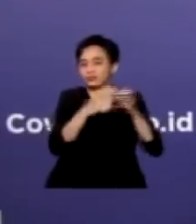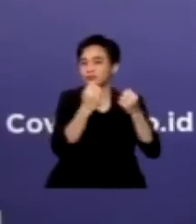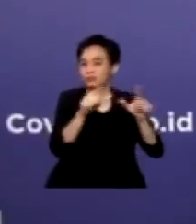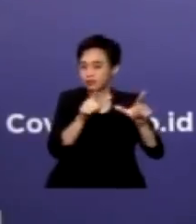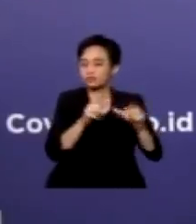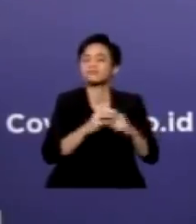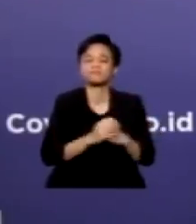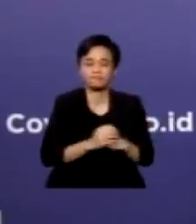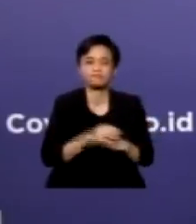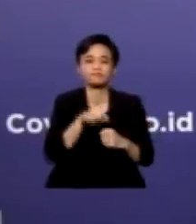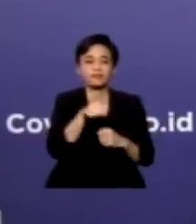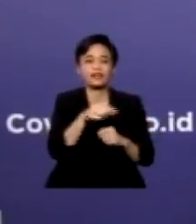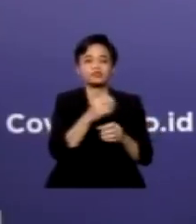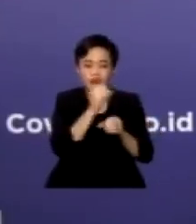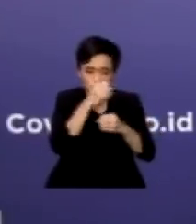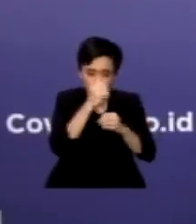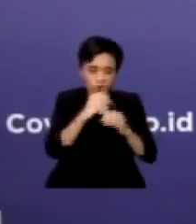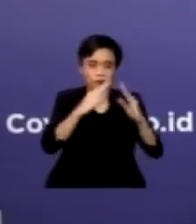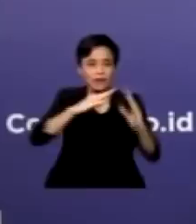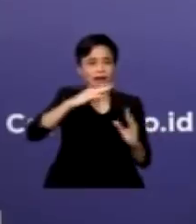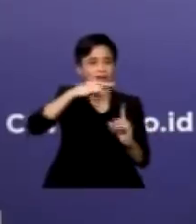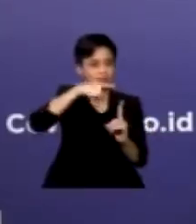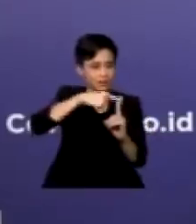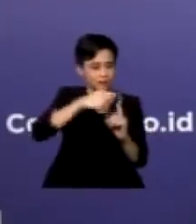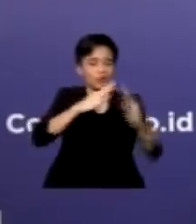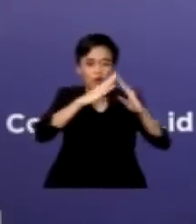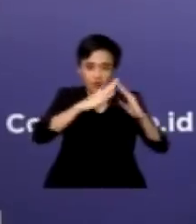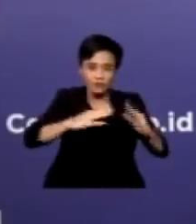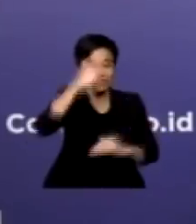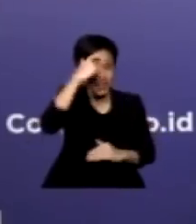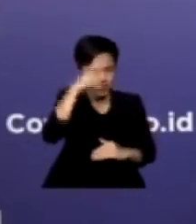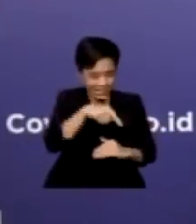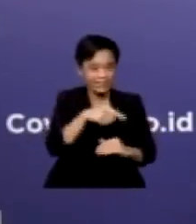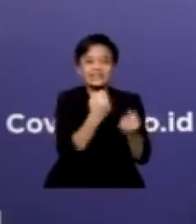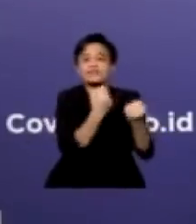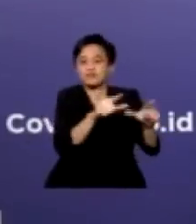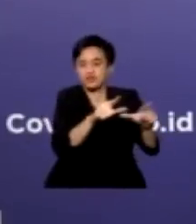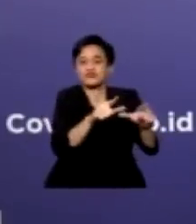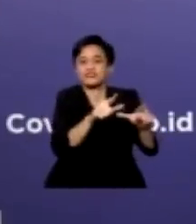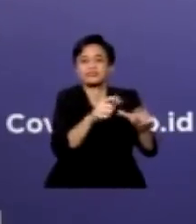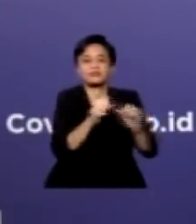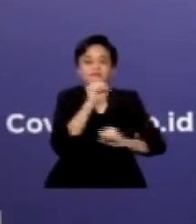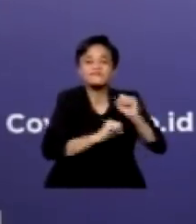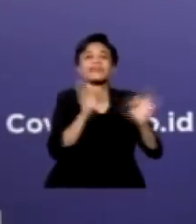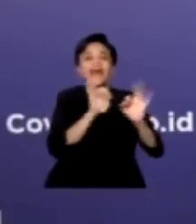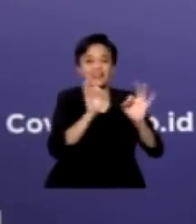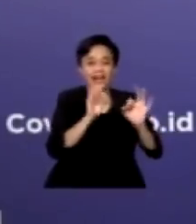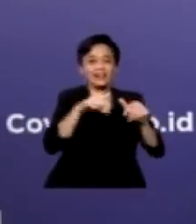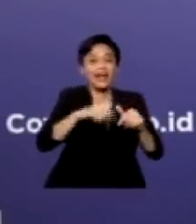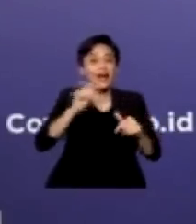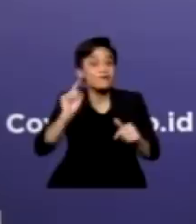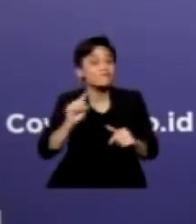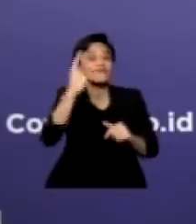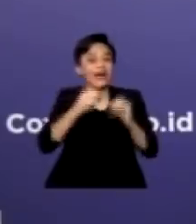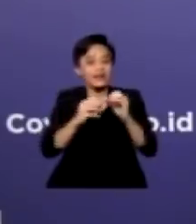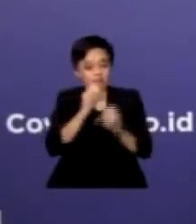ini adalah laboratorium rumah sakit yang kemudian libur dari aktivitas dan baru memulainya pada hari Senin pagi